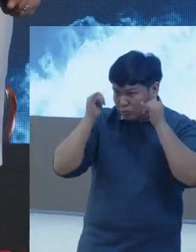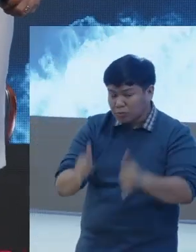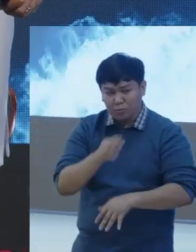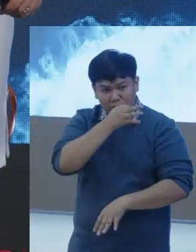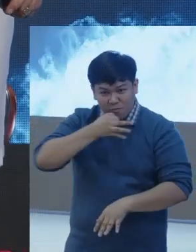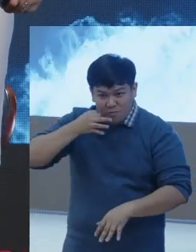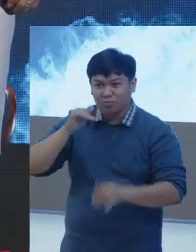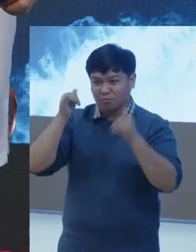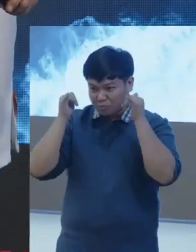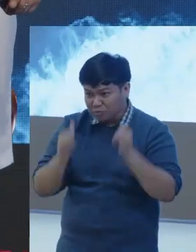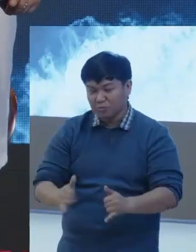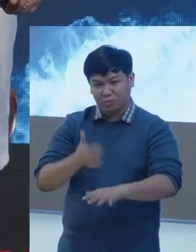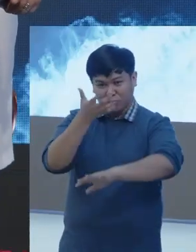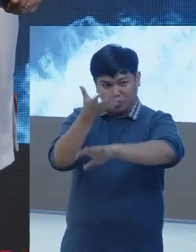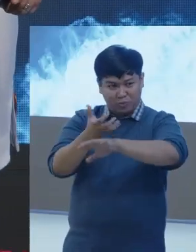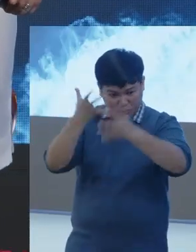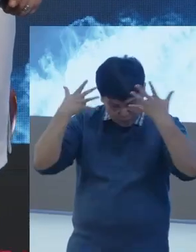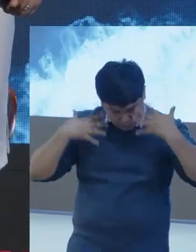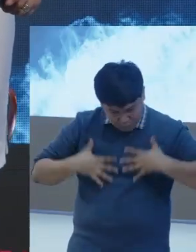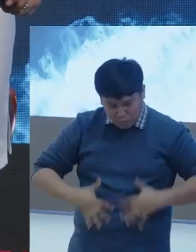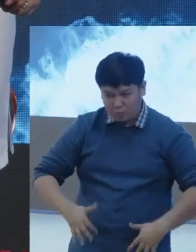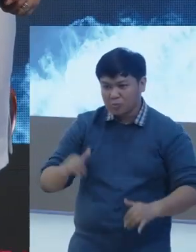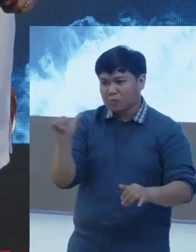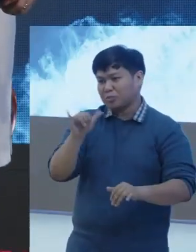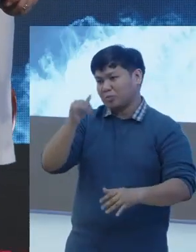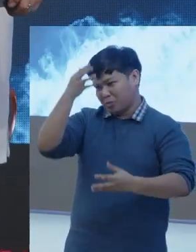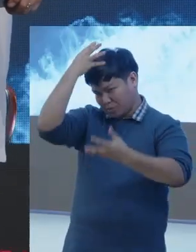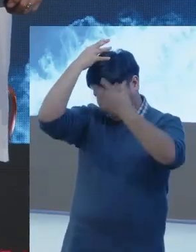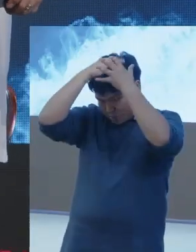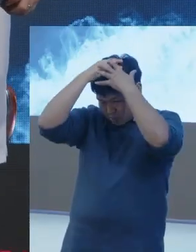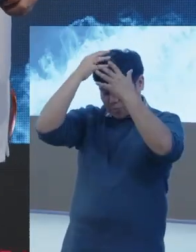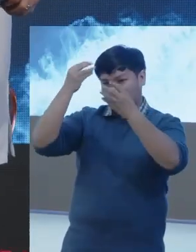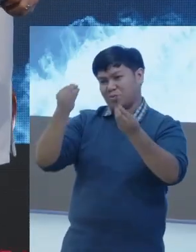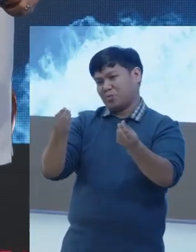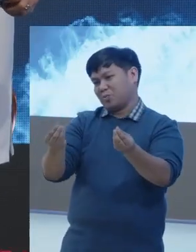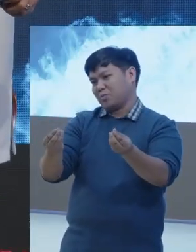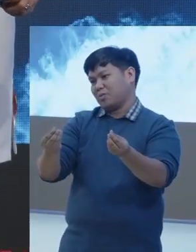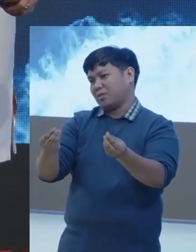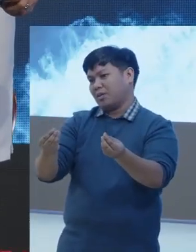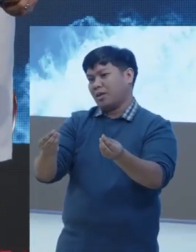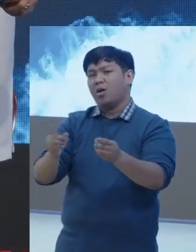makamit ang kapatawaran ng Diyos na hindi emosyonal.